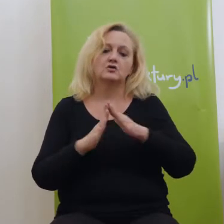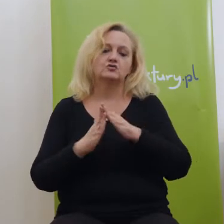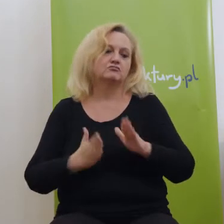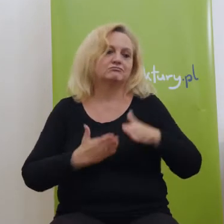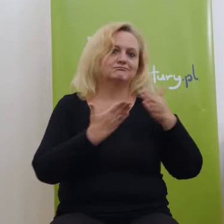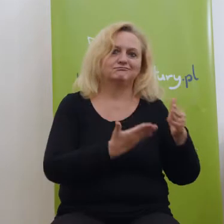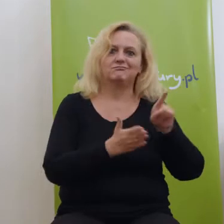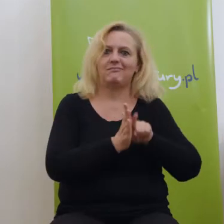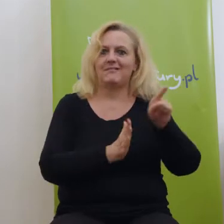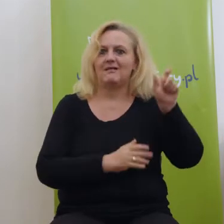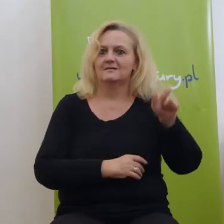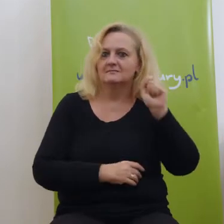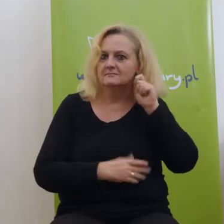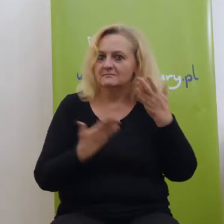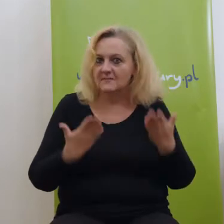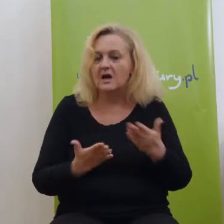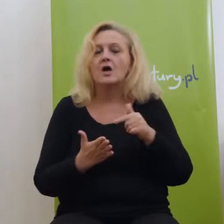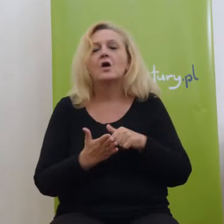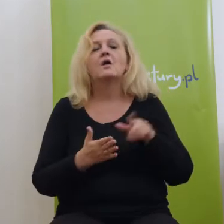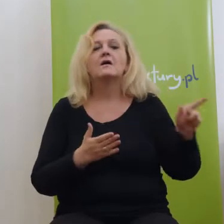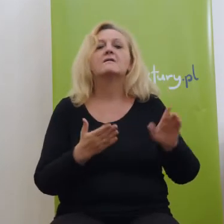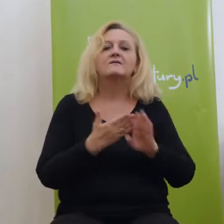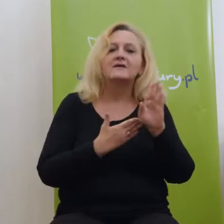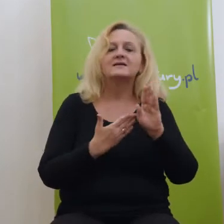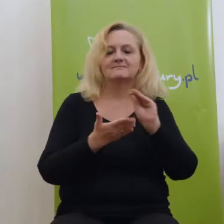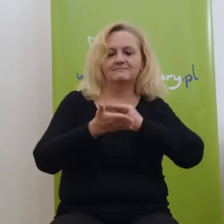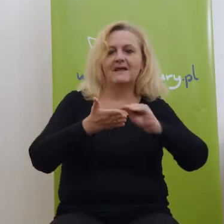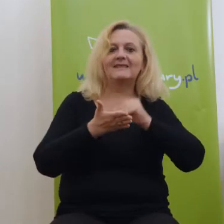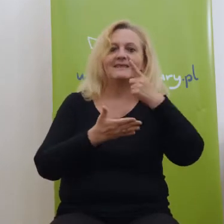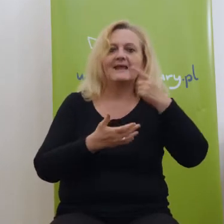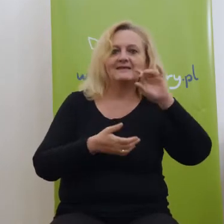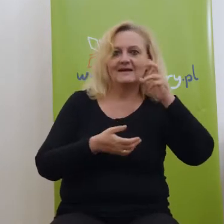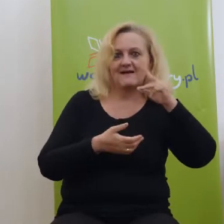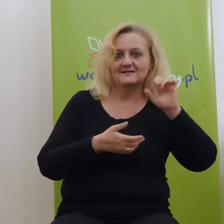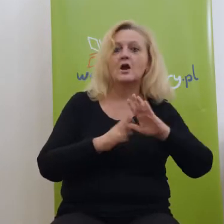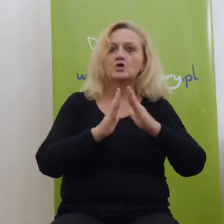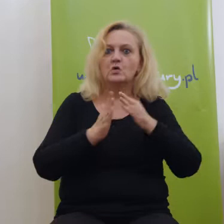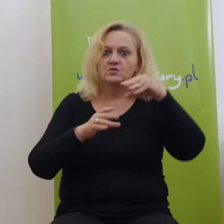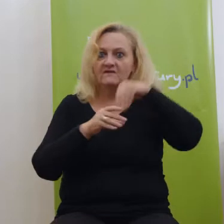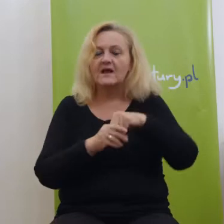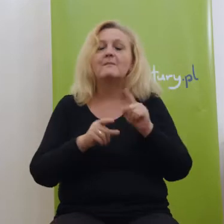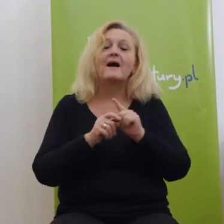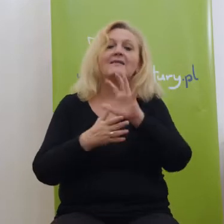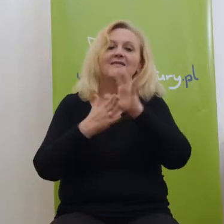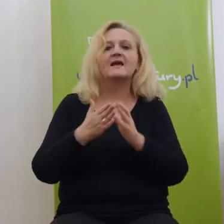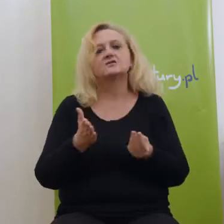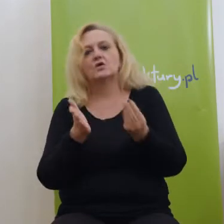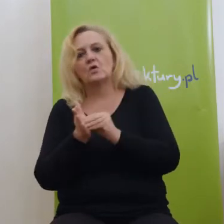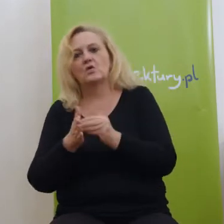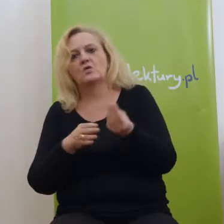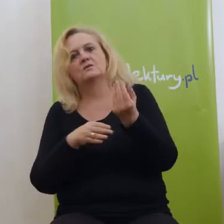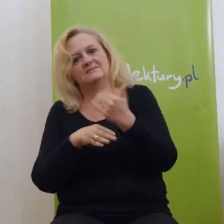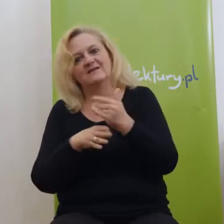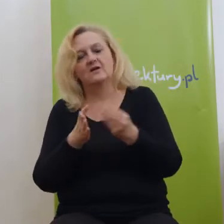książka, więc jakby występuje w dedykacji, czyli jakby już w książce, ale jeszcze poza tekstem i łączy jakoś